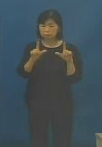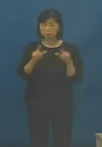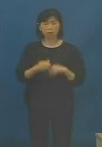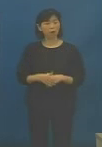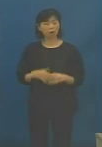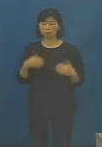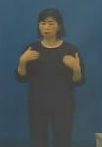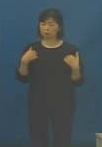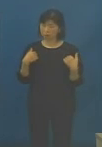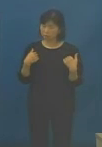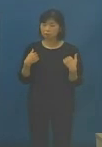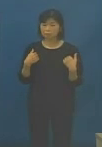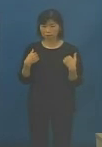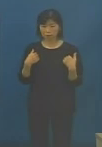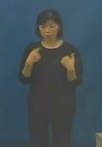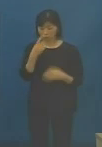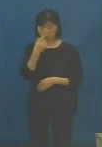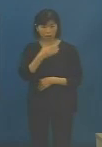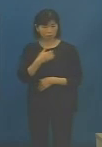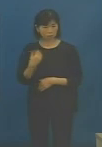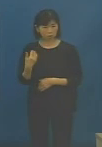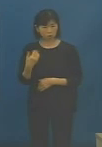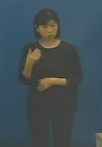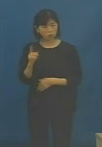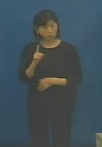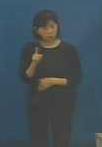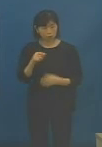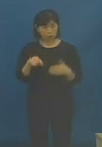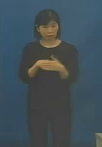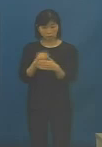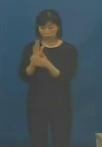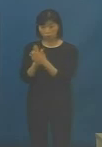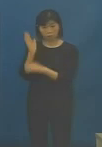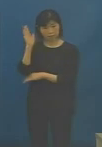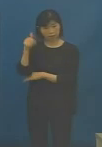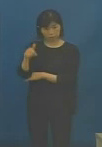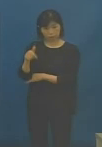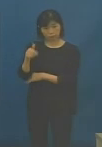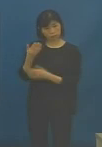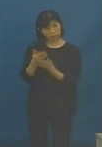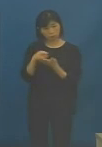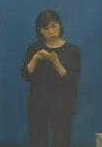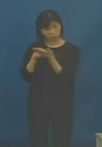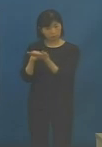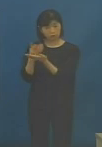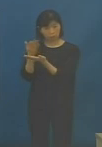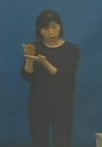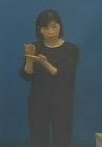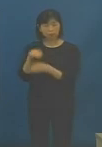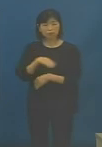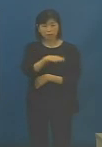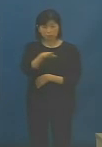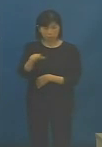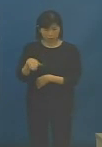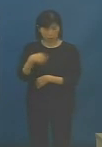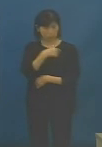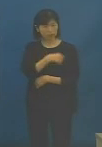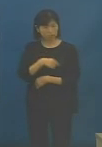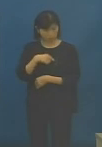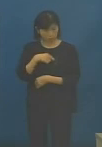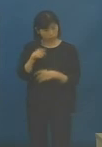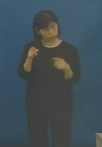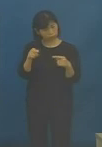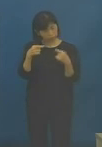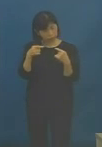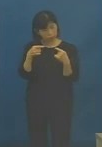まあ、我々もだからどういうことを政府に求めていくのか、今日改めて皆さんの意識合わせをする必